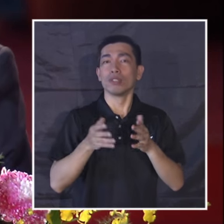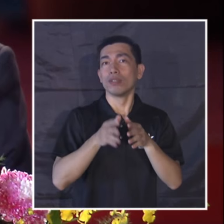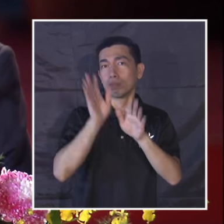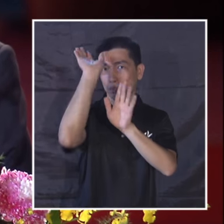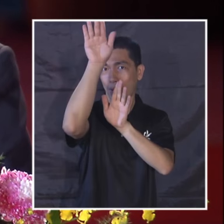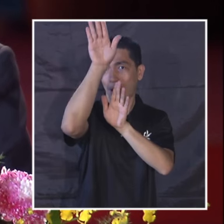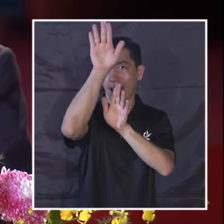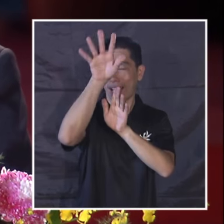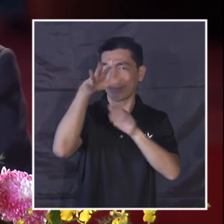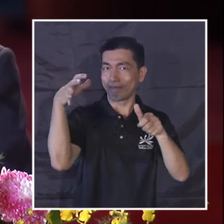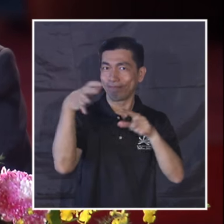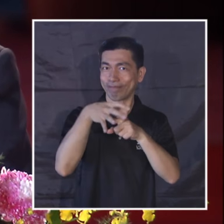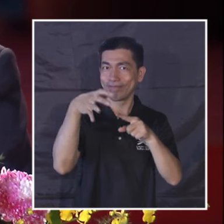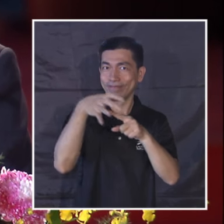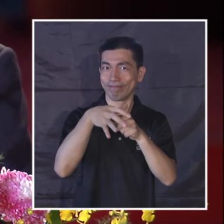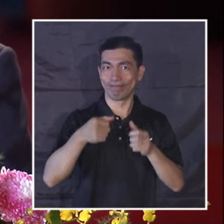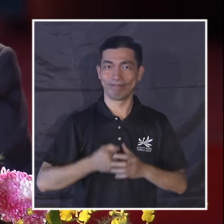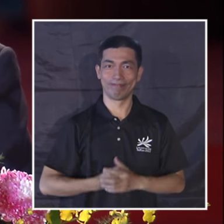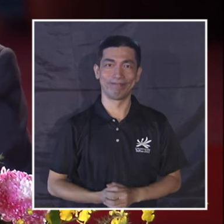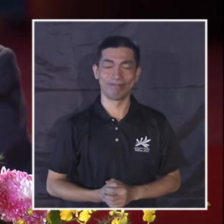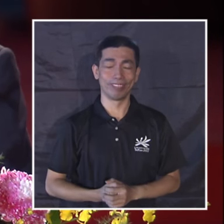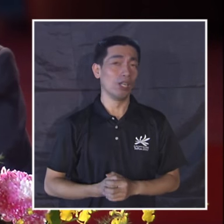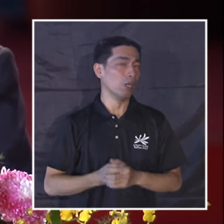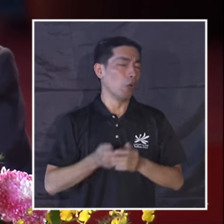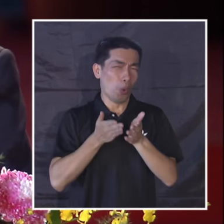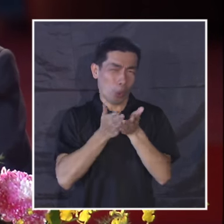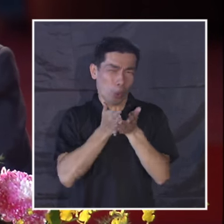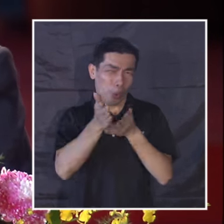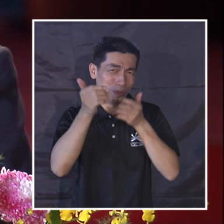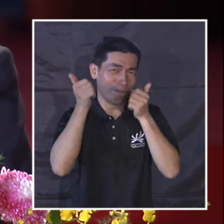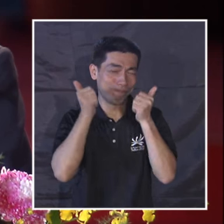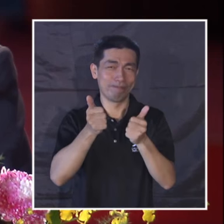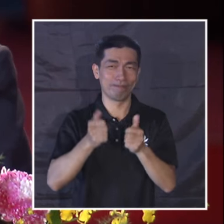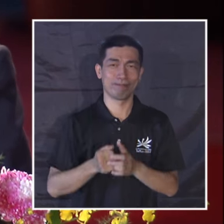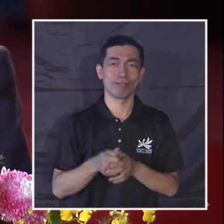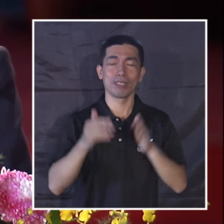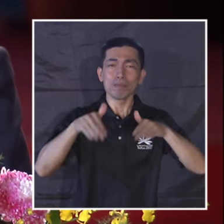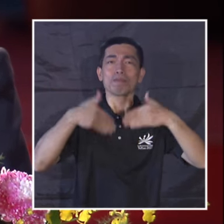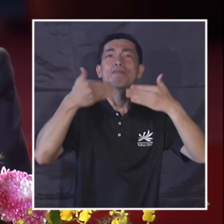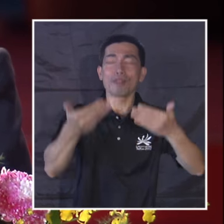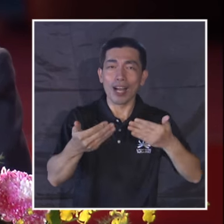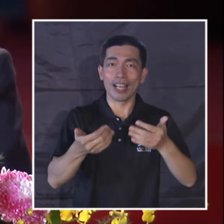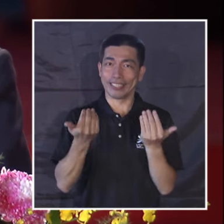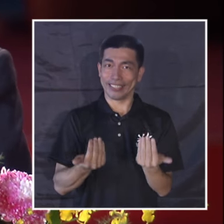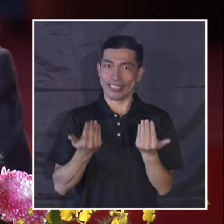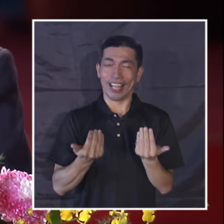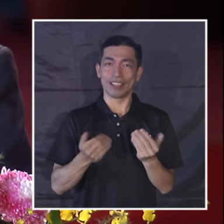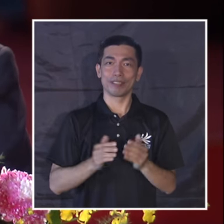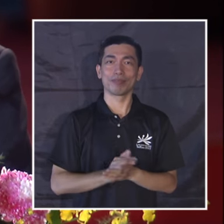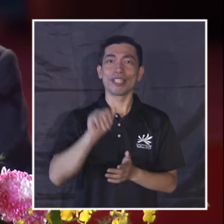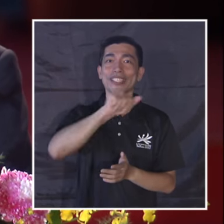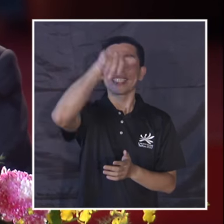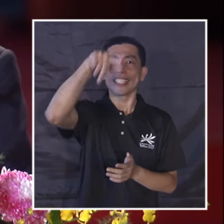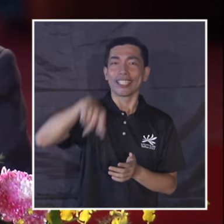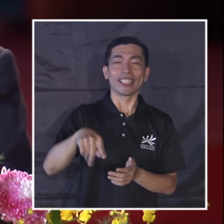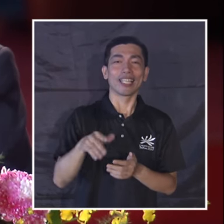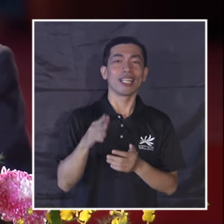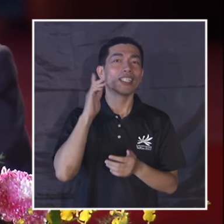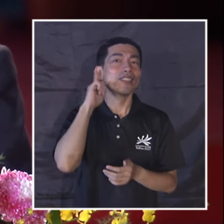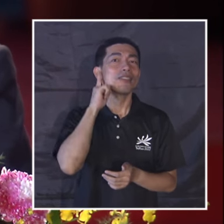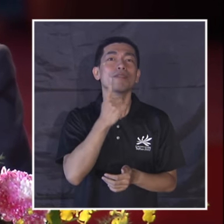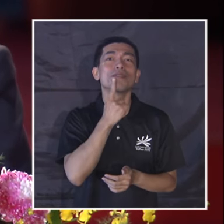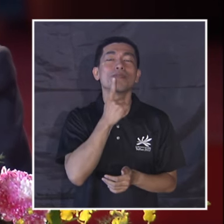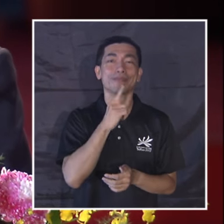功。那这一次亚太听障运动会。我们在场地、食